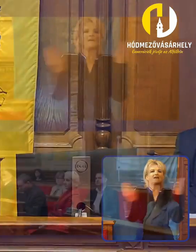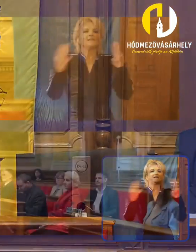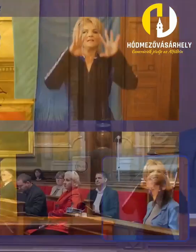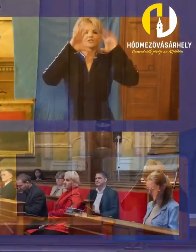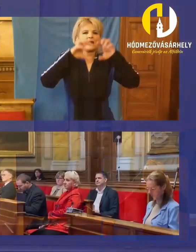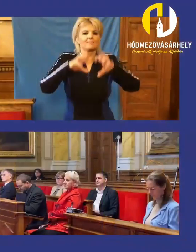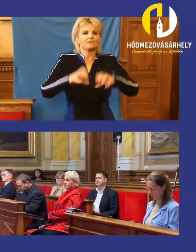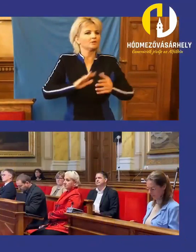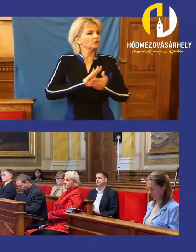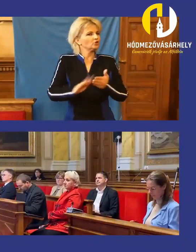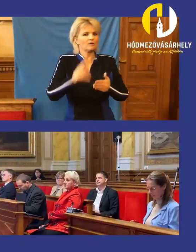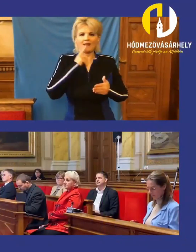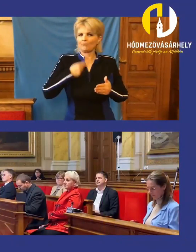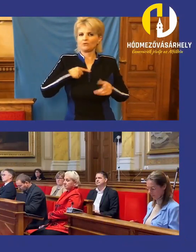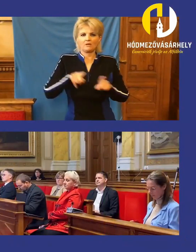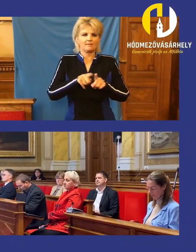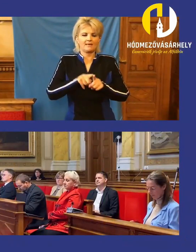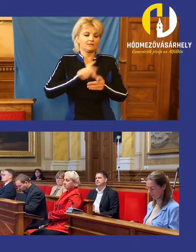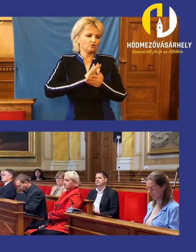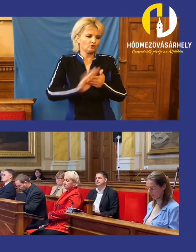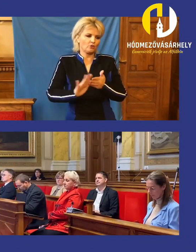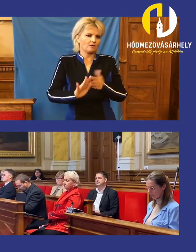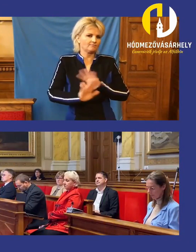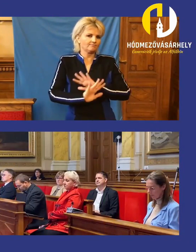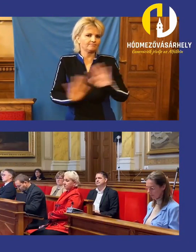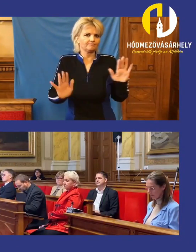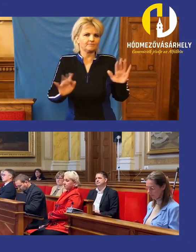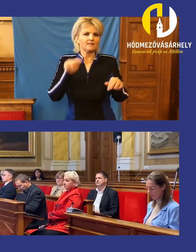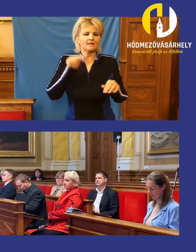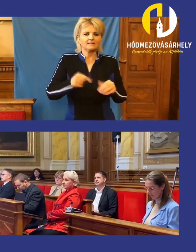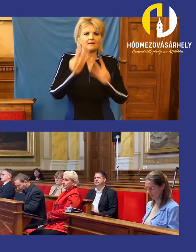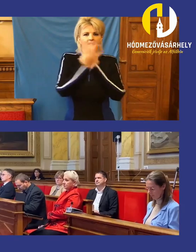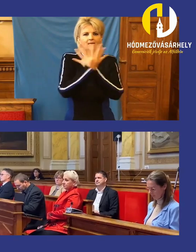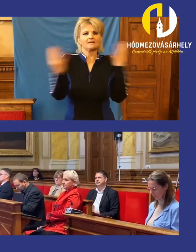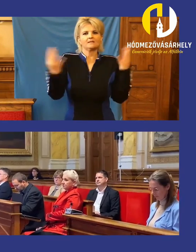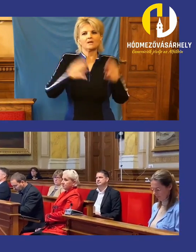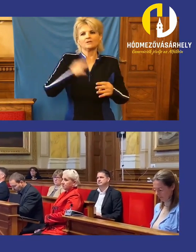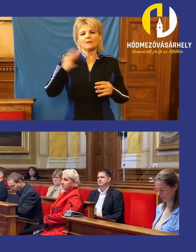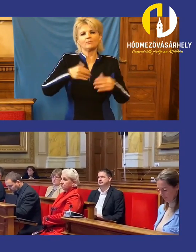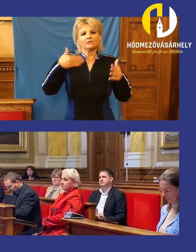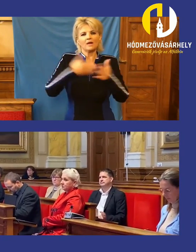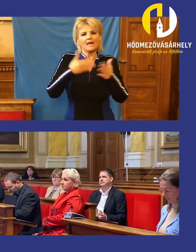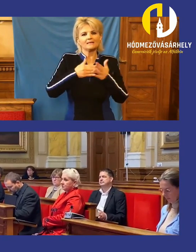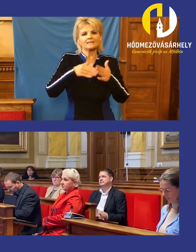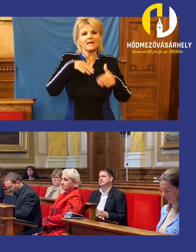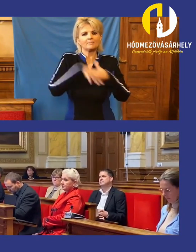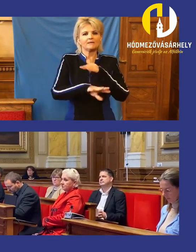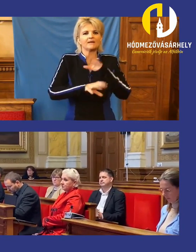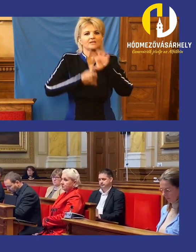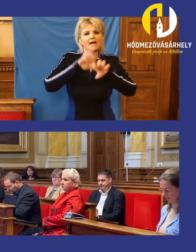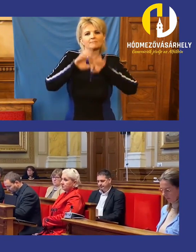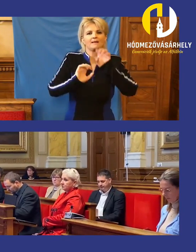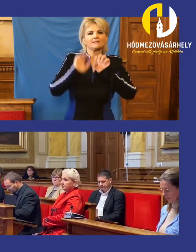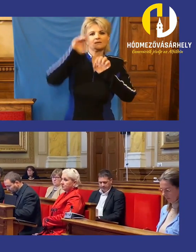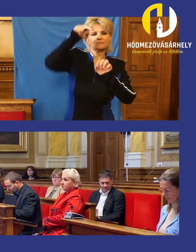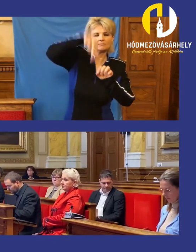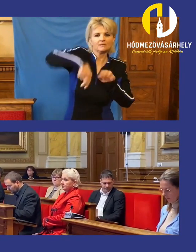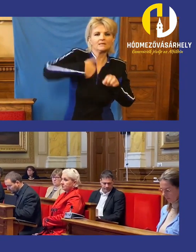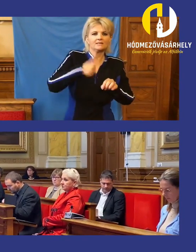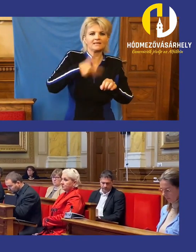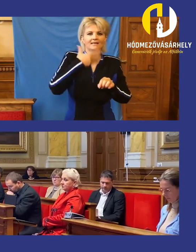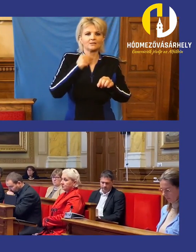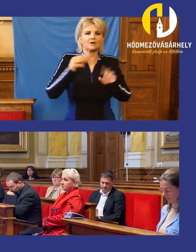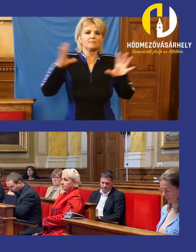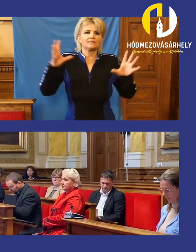Soha nem mondtam ilyet. Soha. Ellenkezőleg. Ezen a kerítésen naponta ezer migráns mászik át. Ebből 130-at elkapnak.